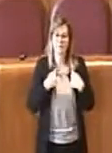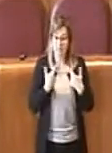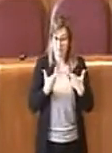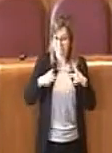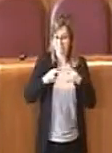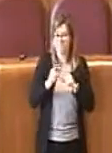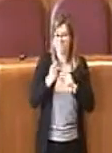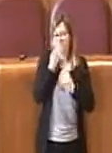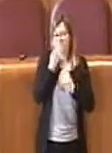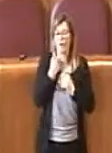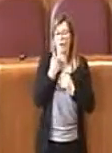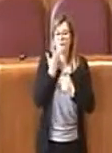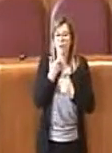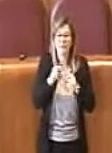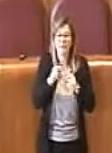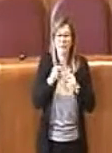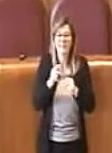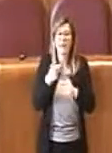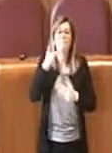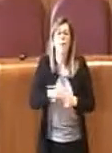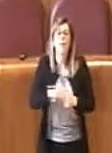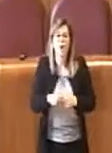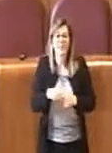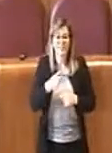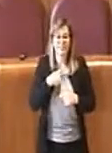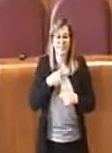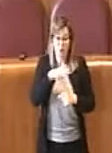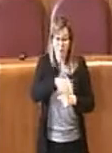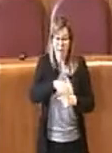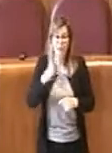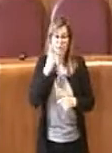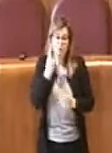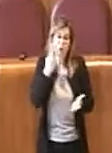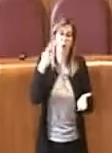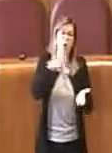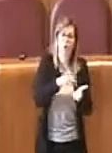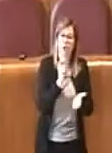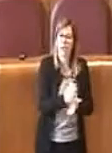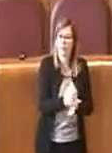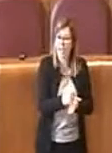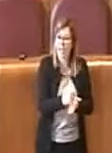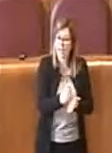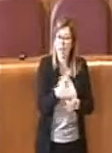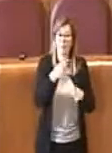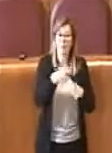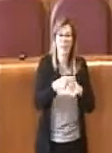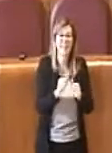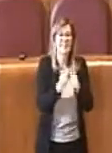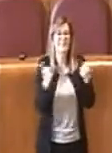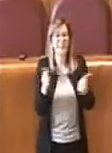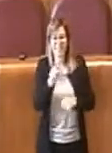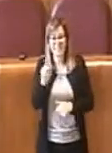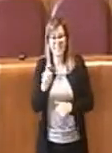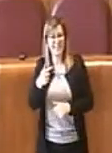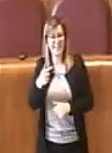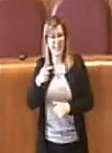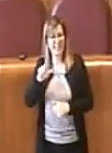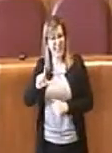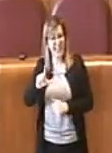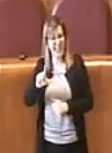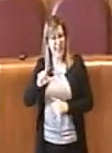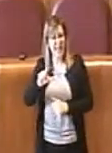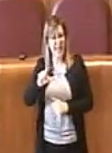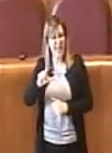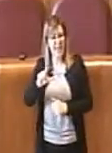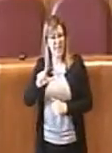motivazioni che ci hanno portato a ripristinare la sosta tariffata è anche un pochino le differenze con la ztl perché vorrei subito sgombrare il